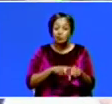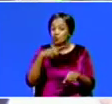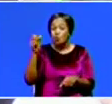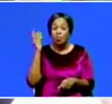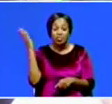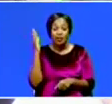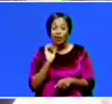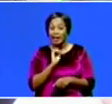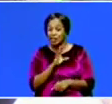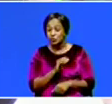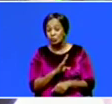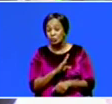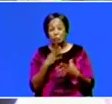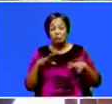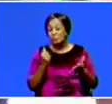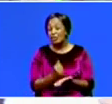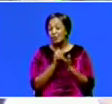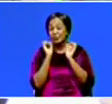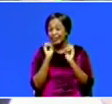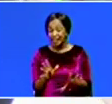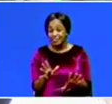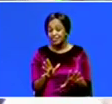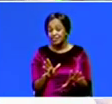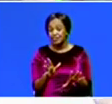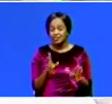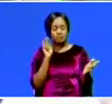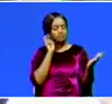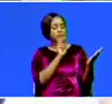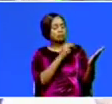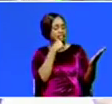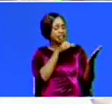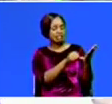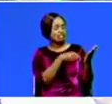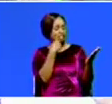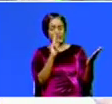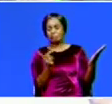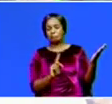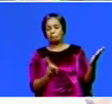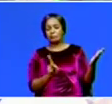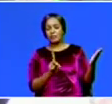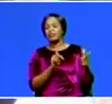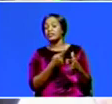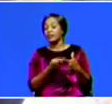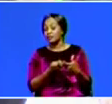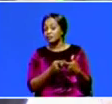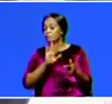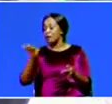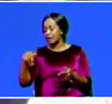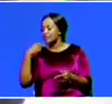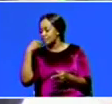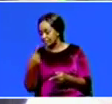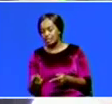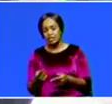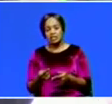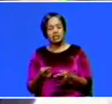hakuna mtu anataka kukusaidia. Mtu anaangalia zile mabarua anasema a, lakini chini wanarudi wanasema watabomoa.